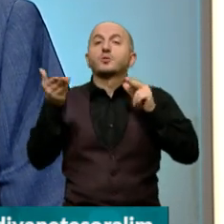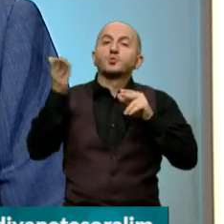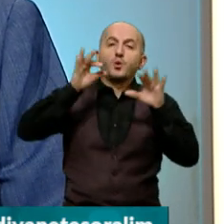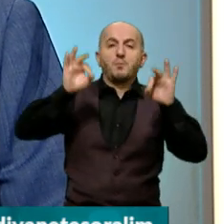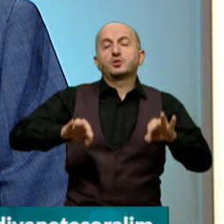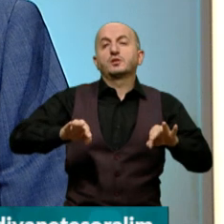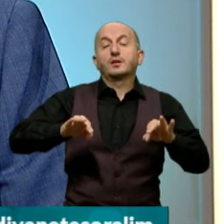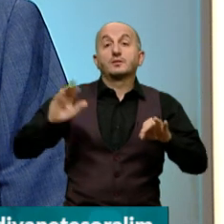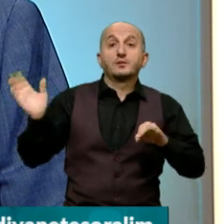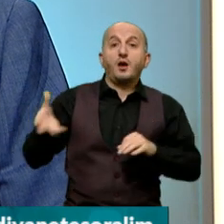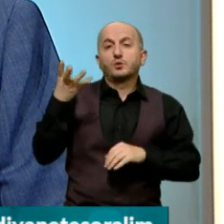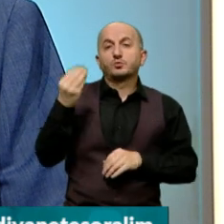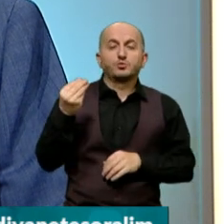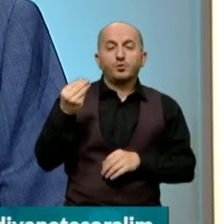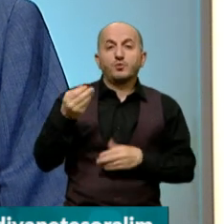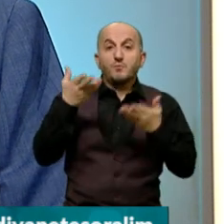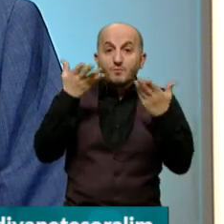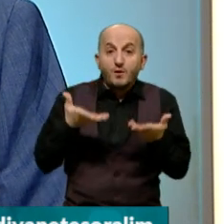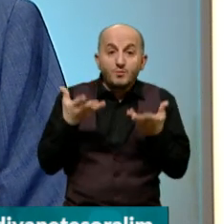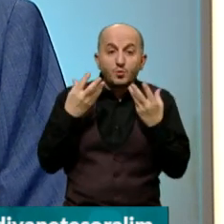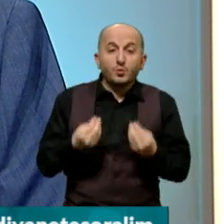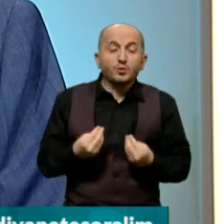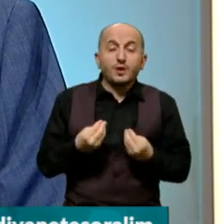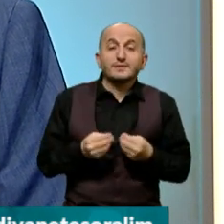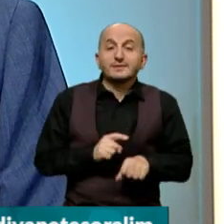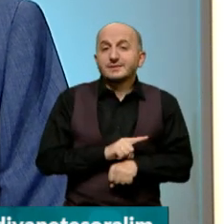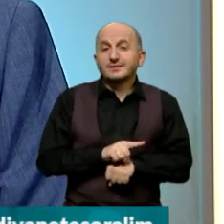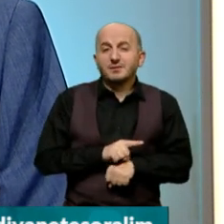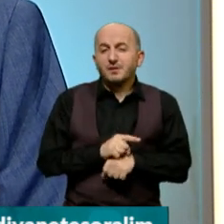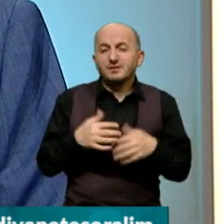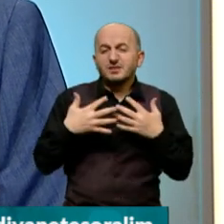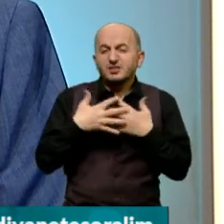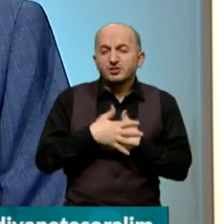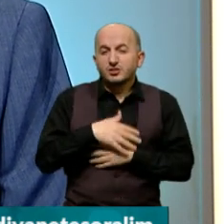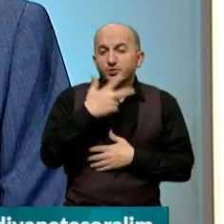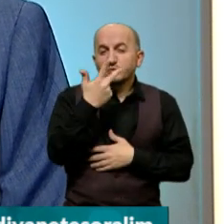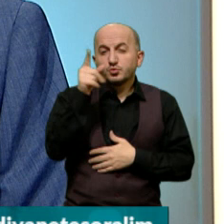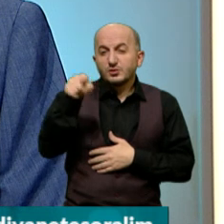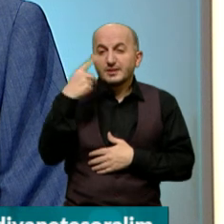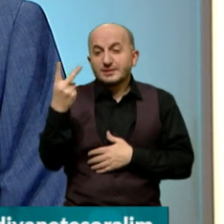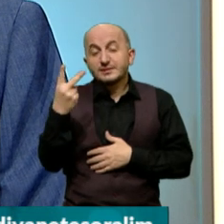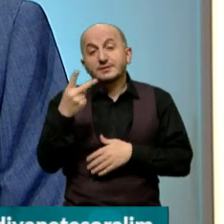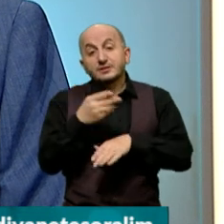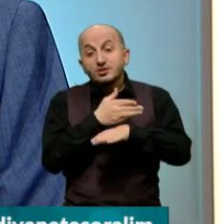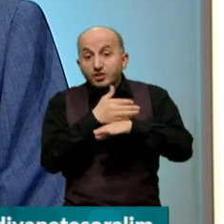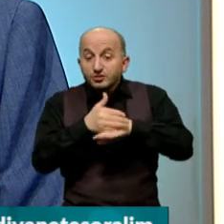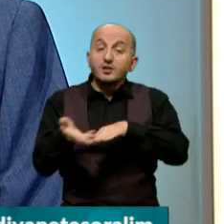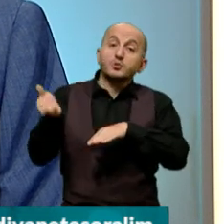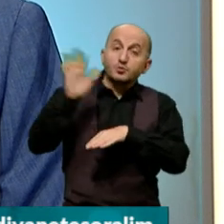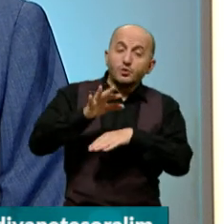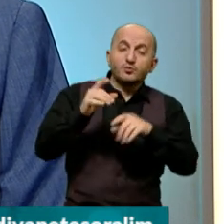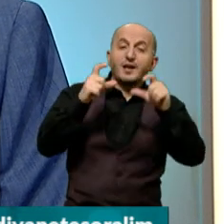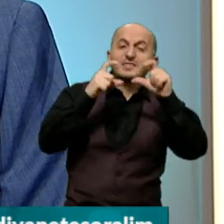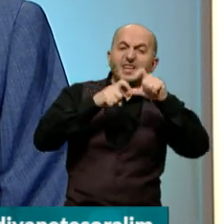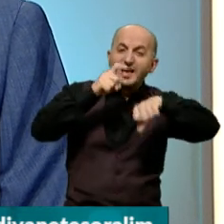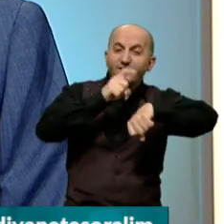çok yani makbul olan zaman gecenin 1/3 geçtikten sonra seher vakti